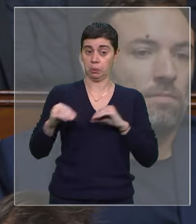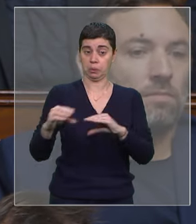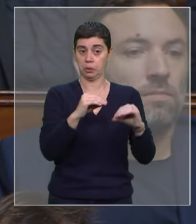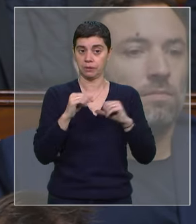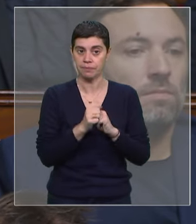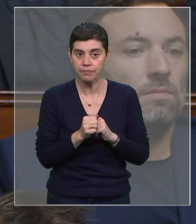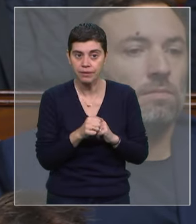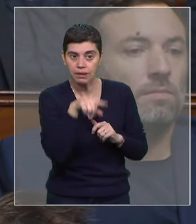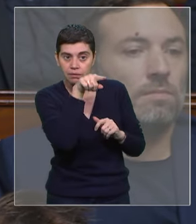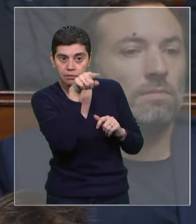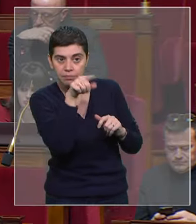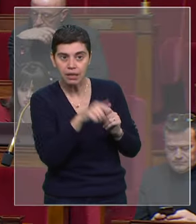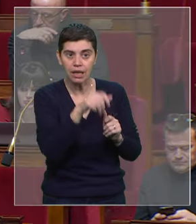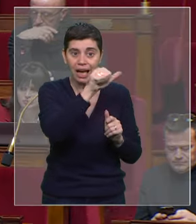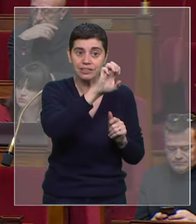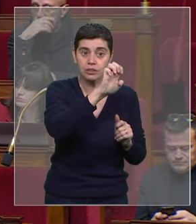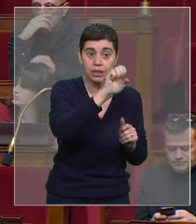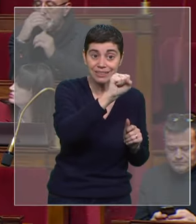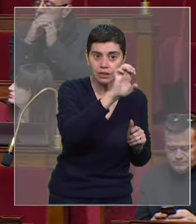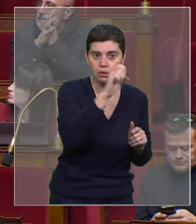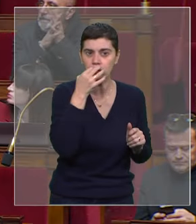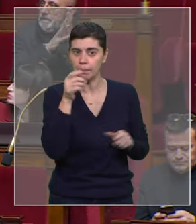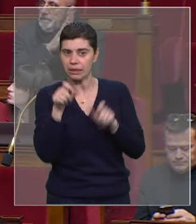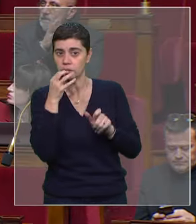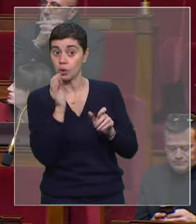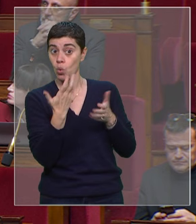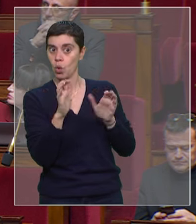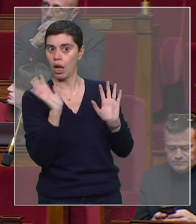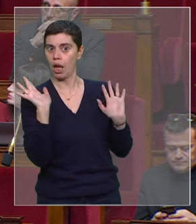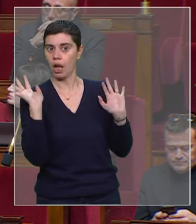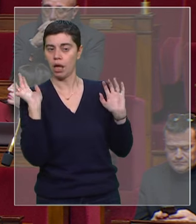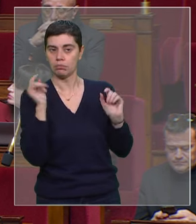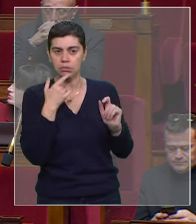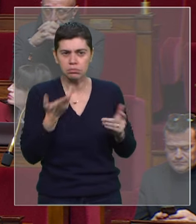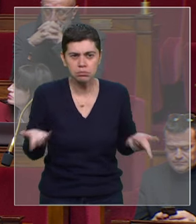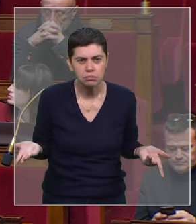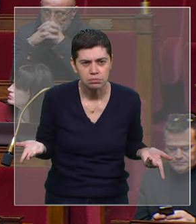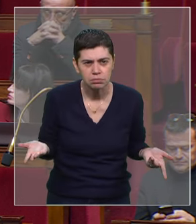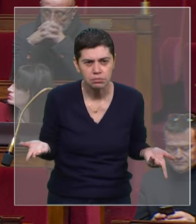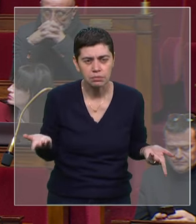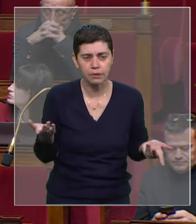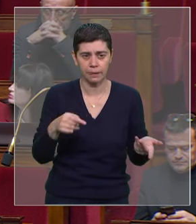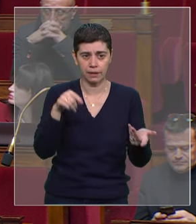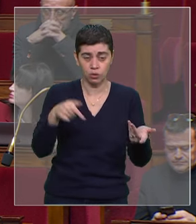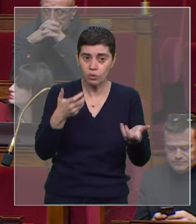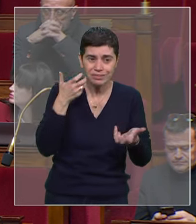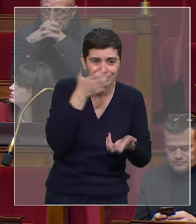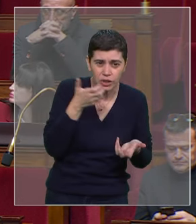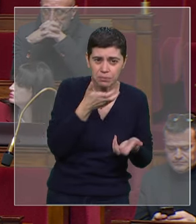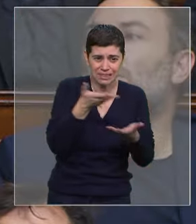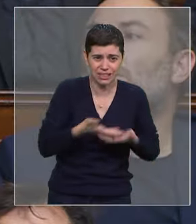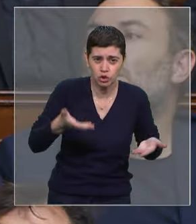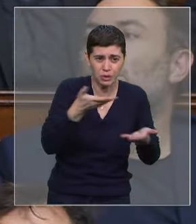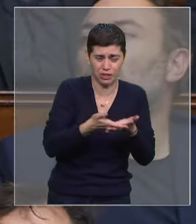à l'enfance augmente, excellent terreau du complotisme? Nous n'avons plus de mots pour porter à vos oreilles la catastrophe que nous vivons.